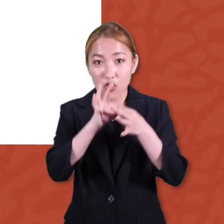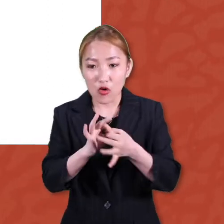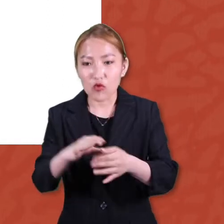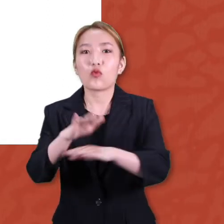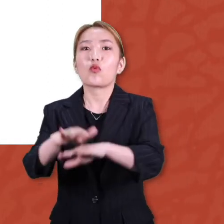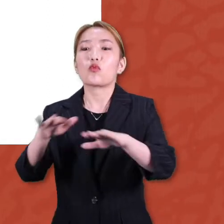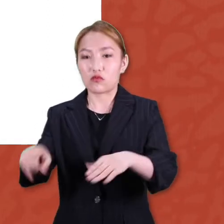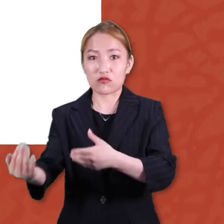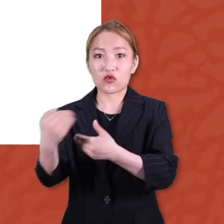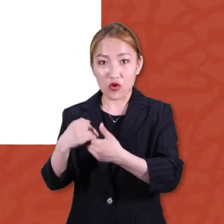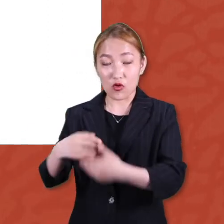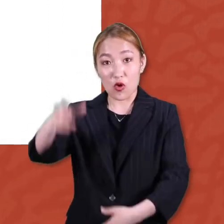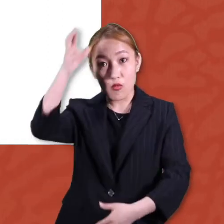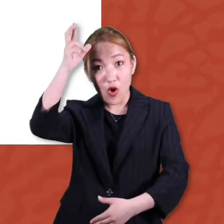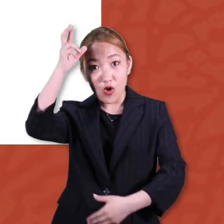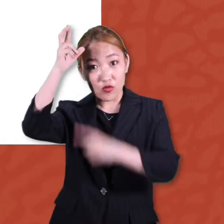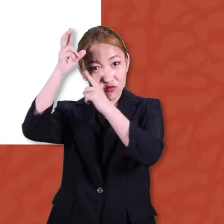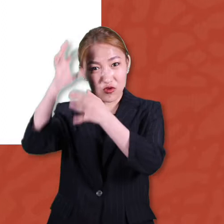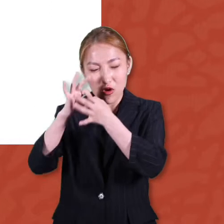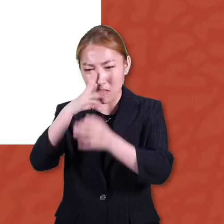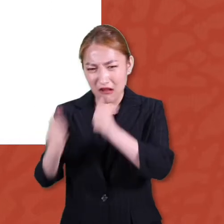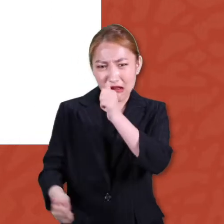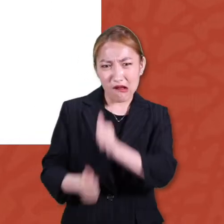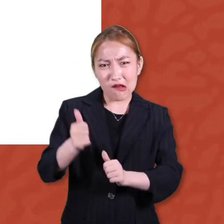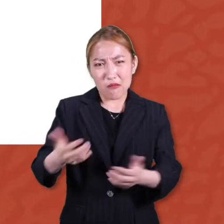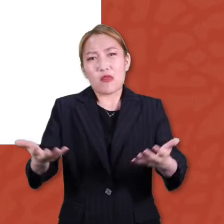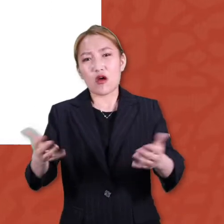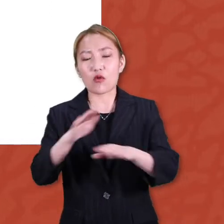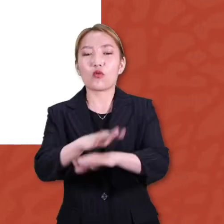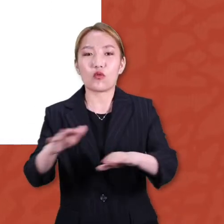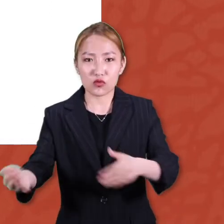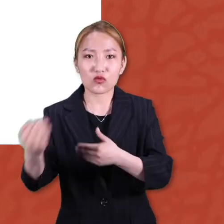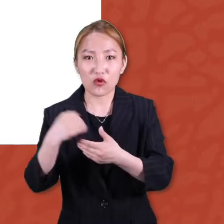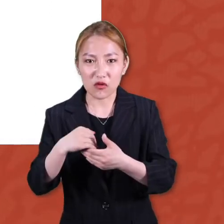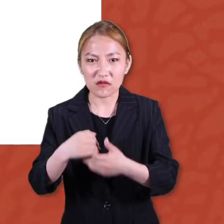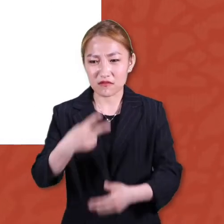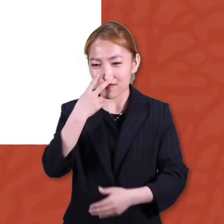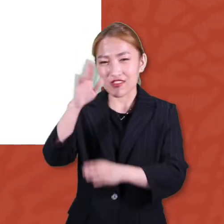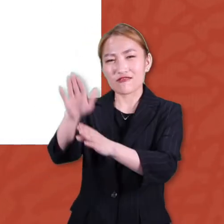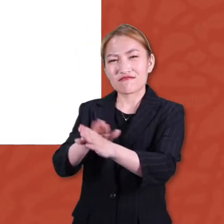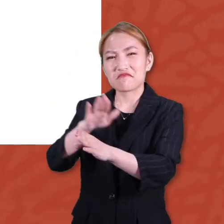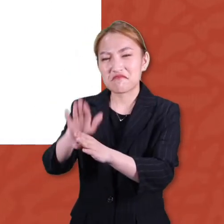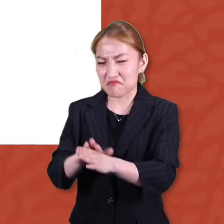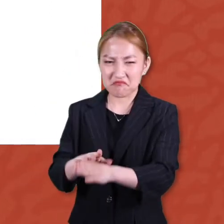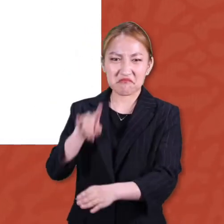сурагчид, боловсролын хувьд амжилтгүй байгаа сурагчид, үл хайхрах орчинд өртсөн